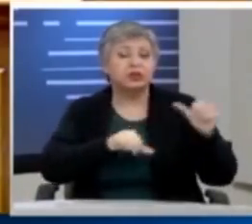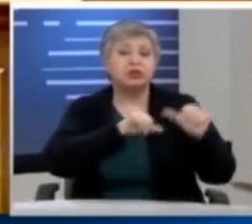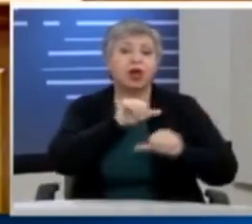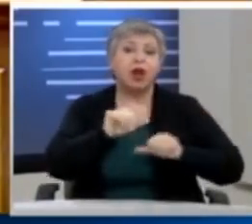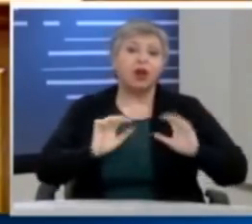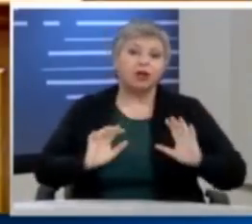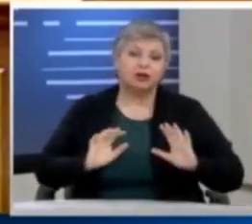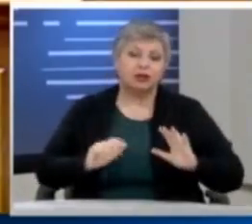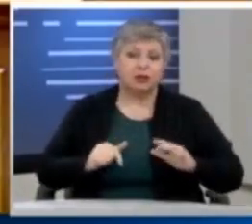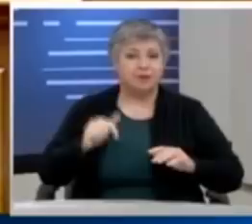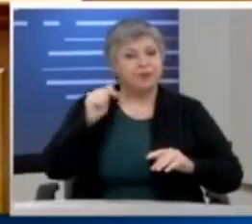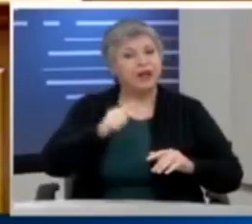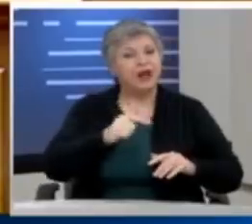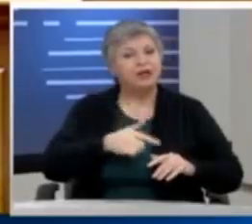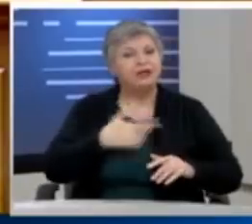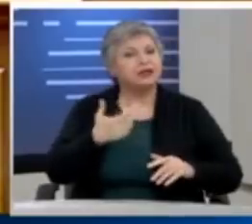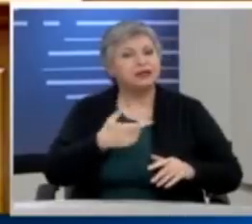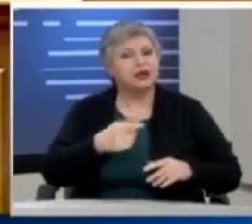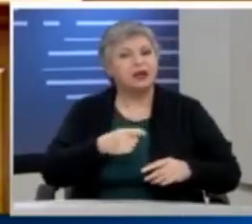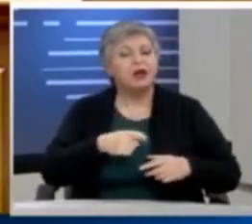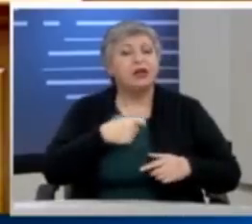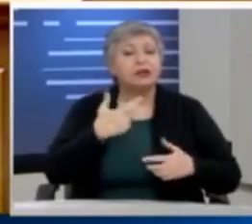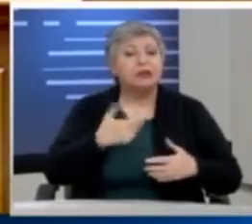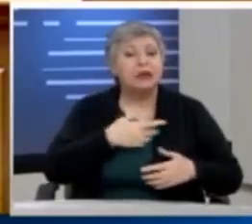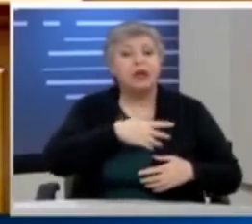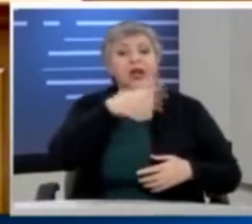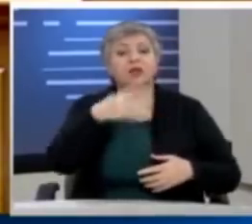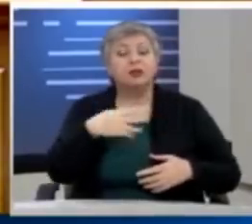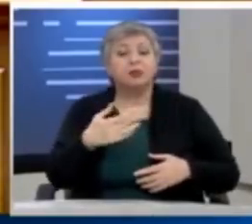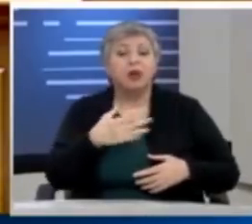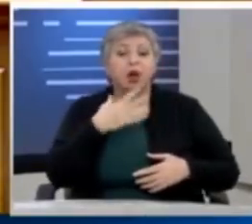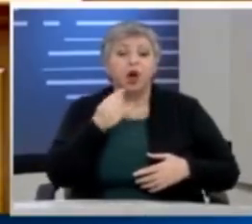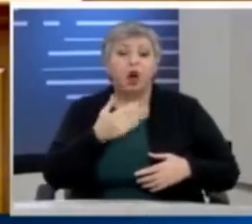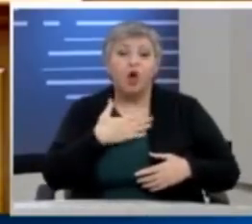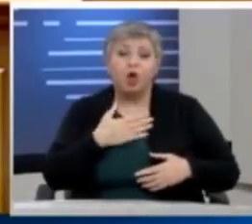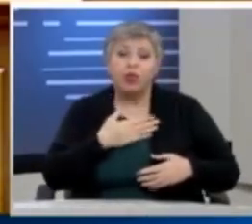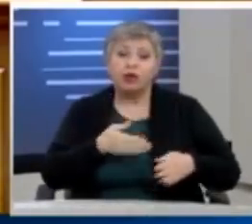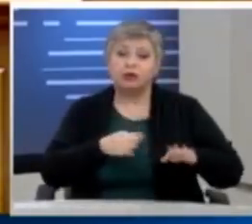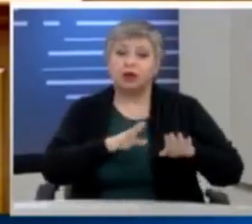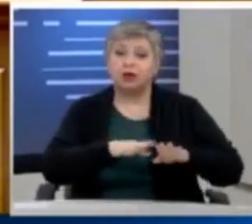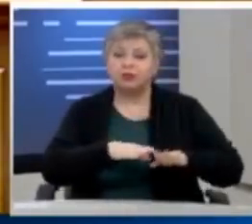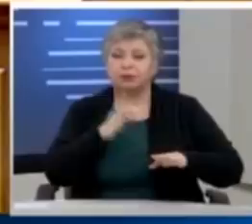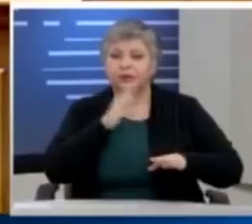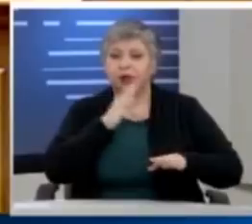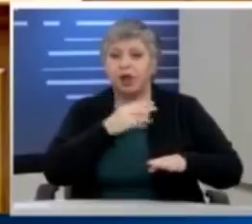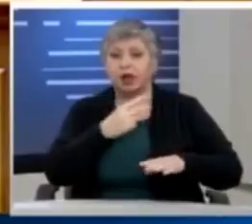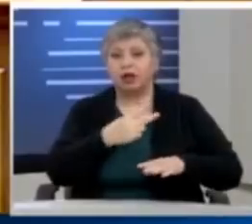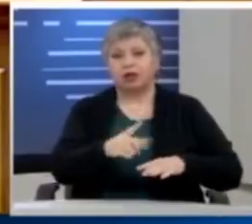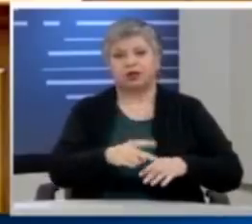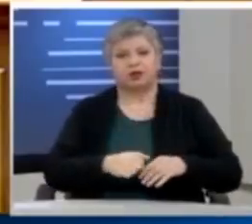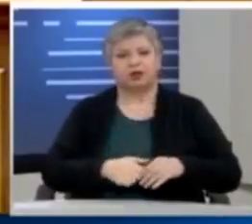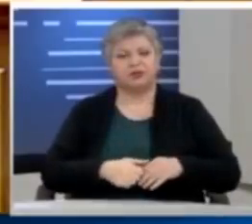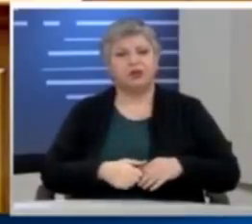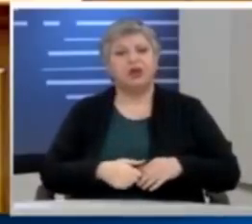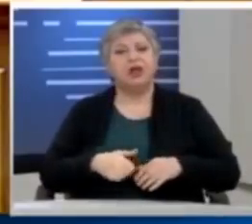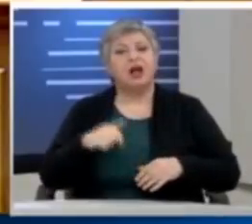του ΣΥΡΙΖΑ, γιατί θέλετε να κρύψετε τις πομπές σας, θέλετε να κρύψετε ότι η πολιτική σας υπηρετεί τα